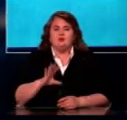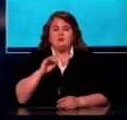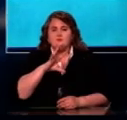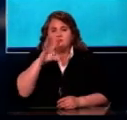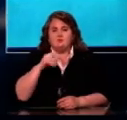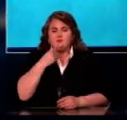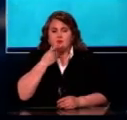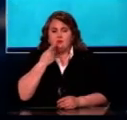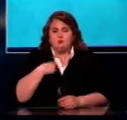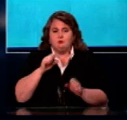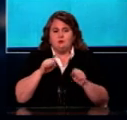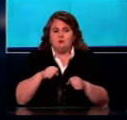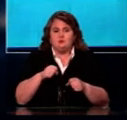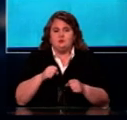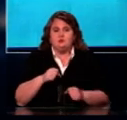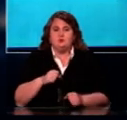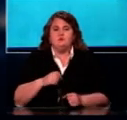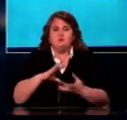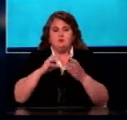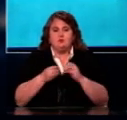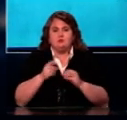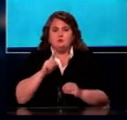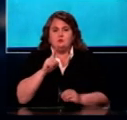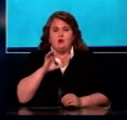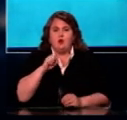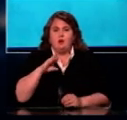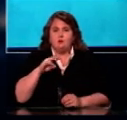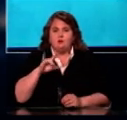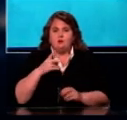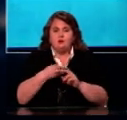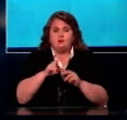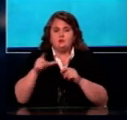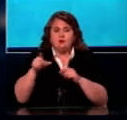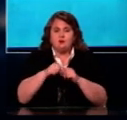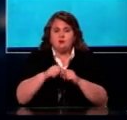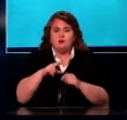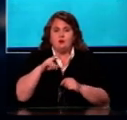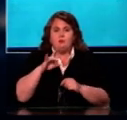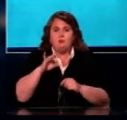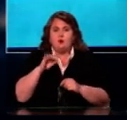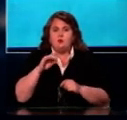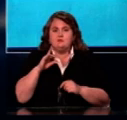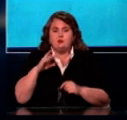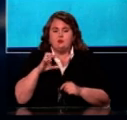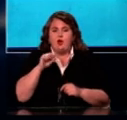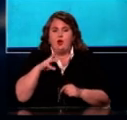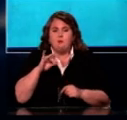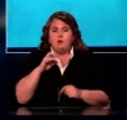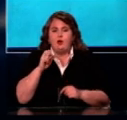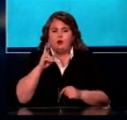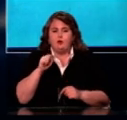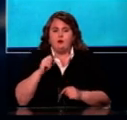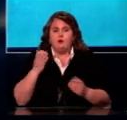всего сказанного мы можем сделать вывод, что амины – это соединения, производные аммиака, в которых